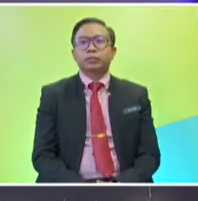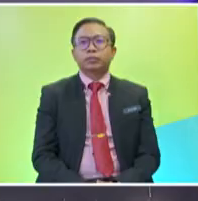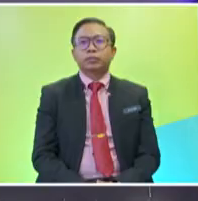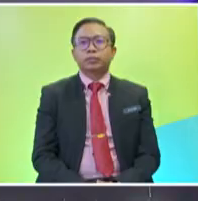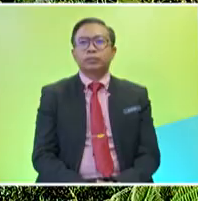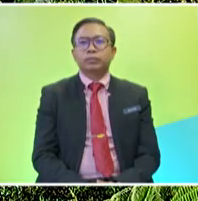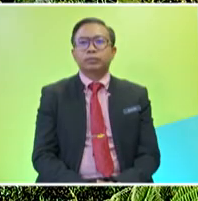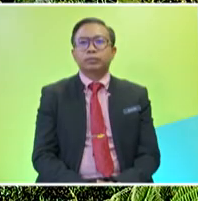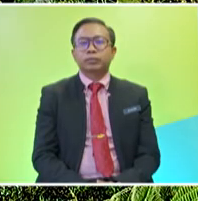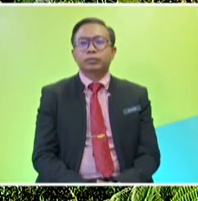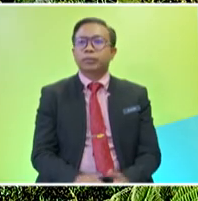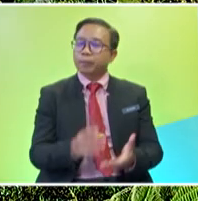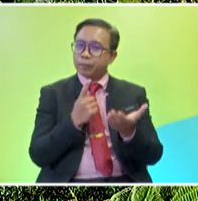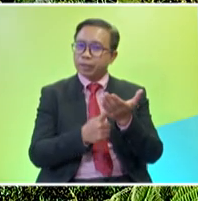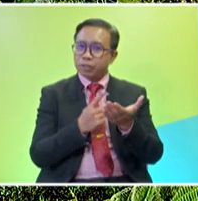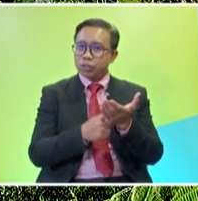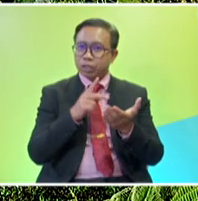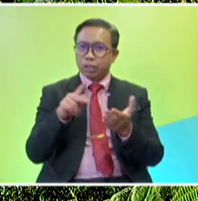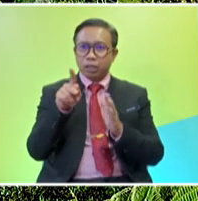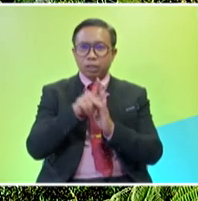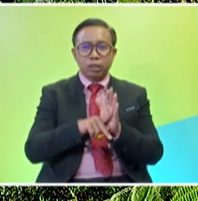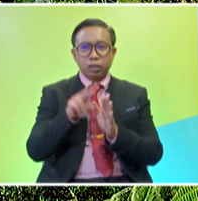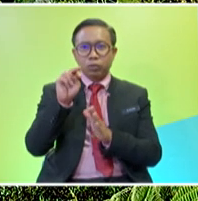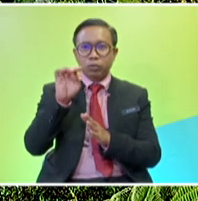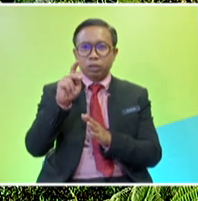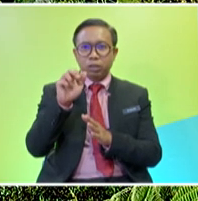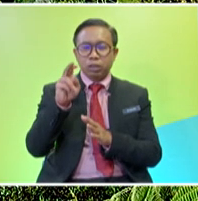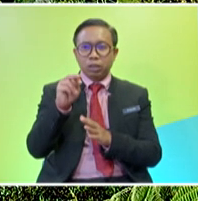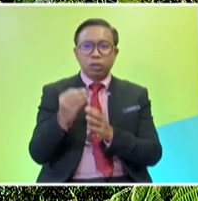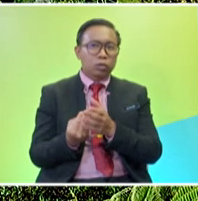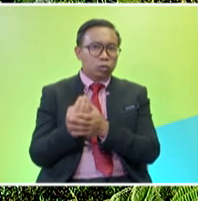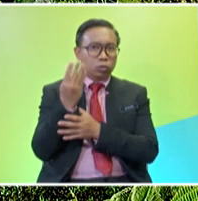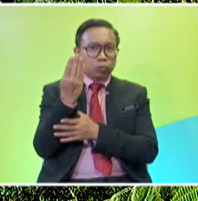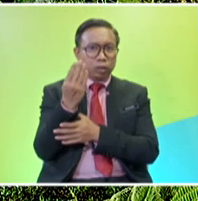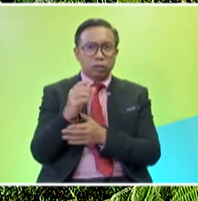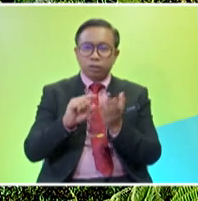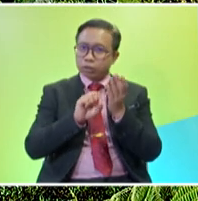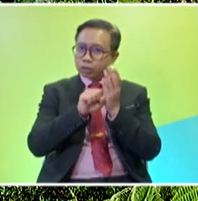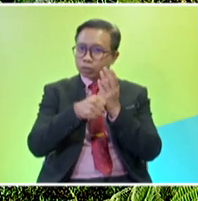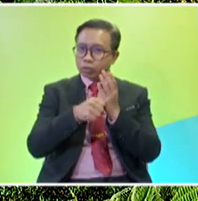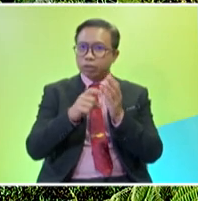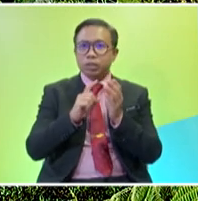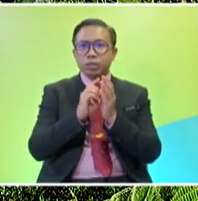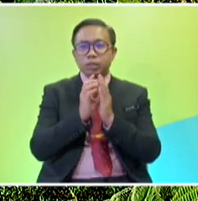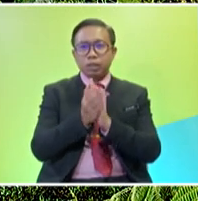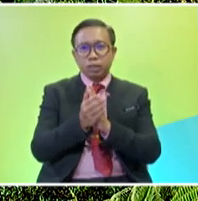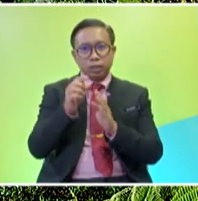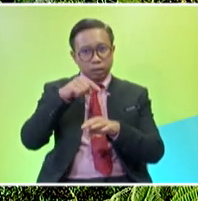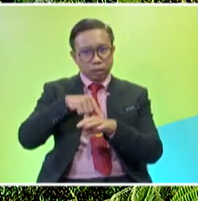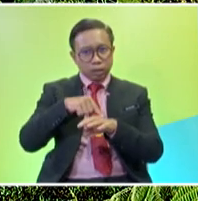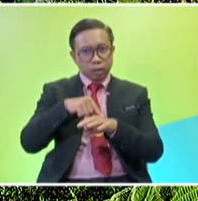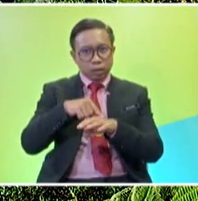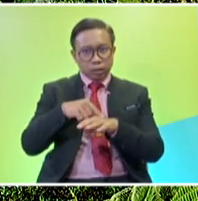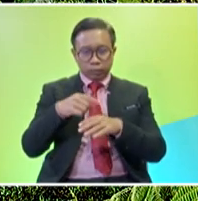oke bincangkan keunikan tumbuh-tumbuhan sebelah jadi dan hidupkan liar di dunia oke sehingga